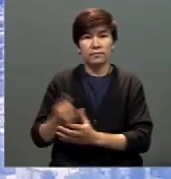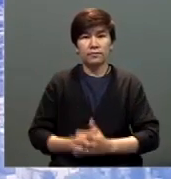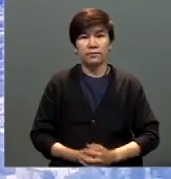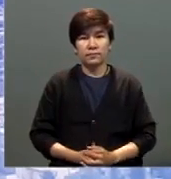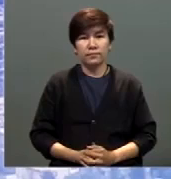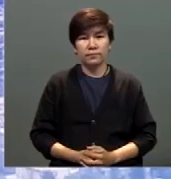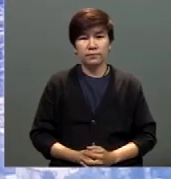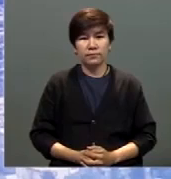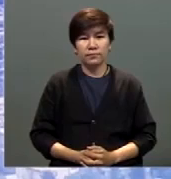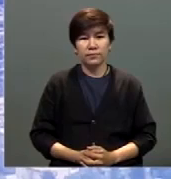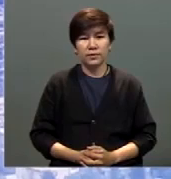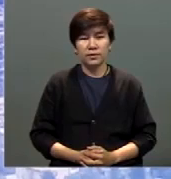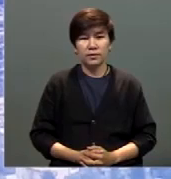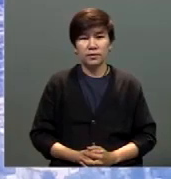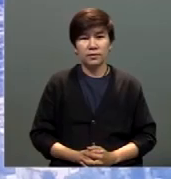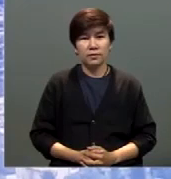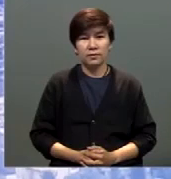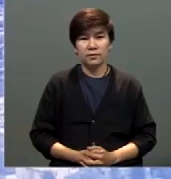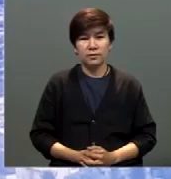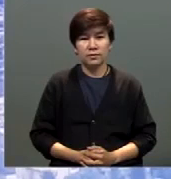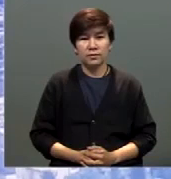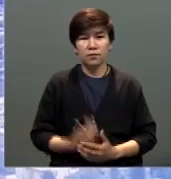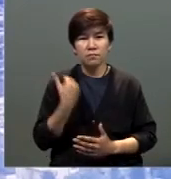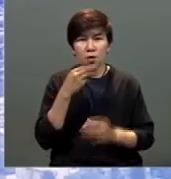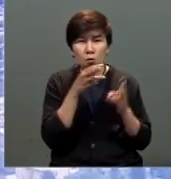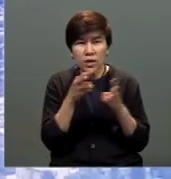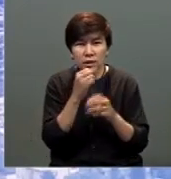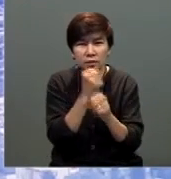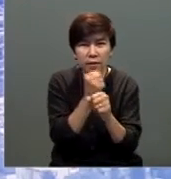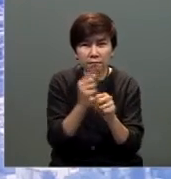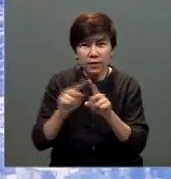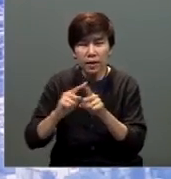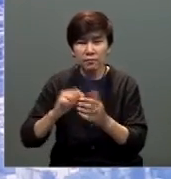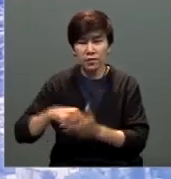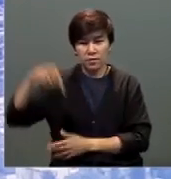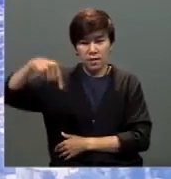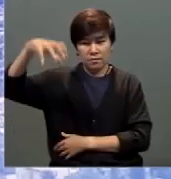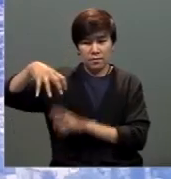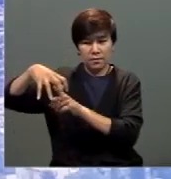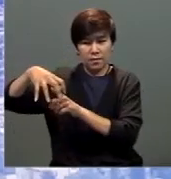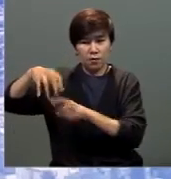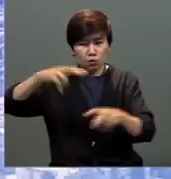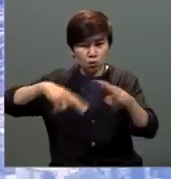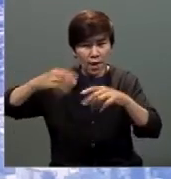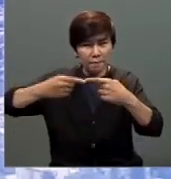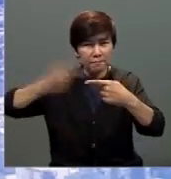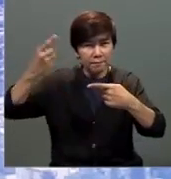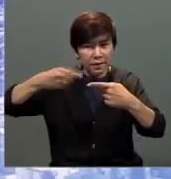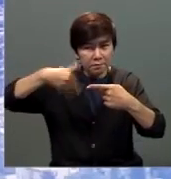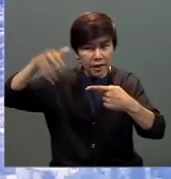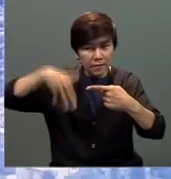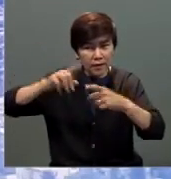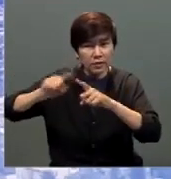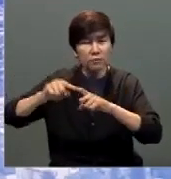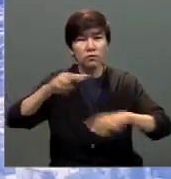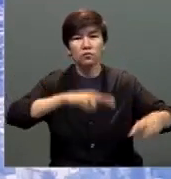การจุดจัดการหรือจุดปฏิบัติต่างๆอันนี้ที่ประสบความสำเร็จเพราะว่าเป็นระดับจังหวัดซึ่งท่